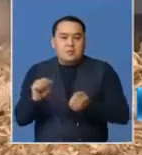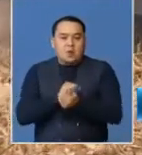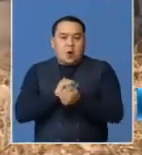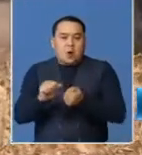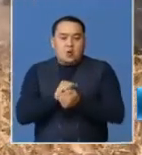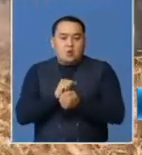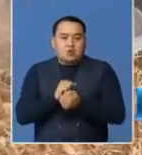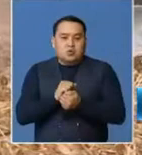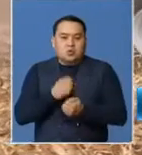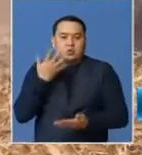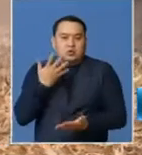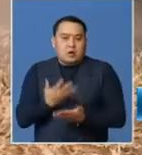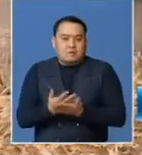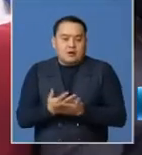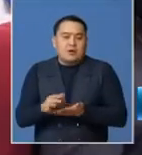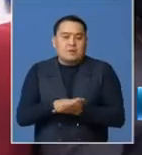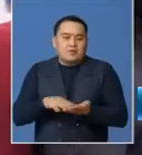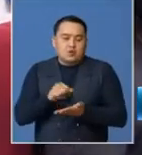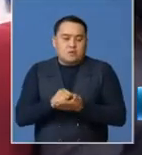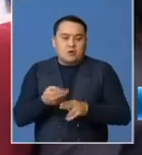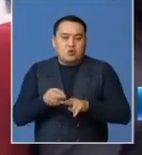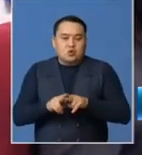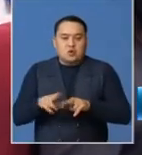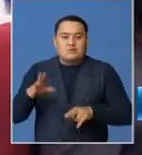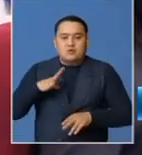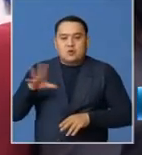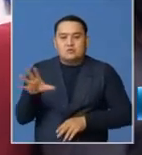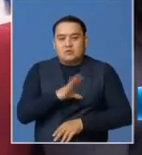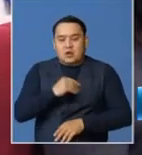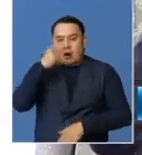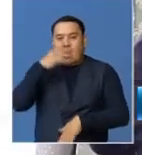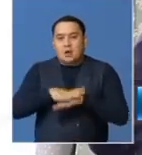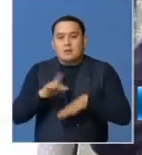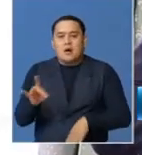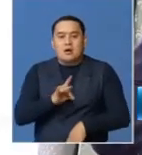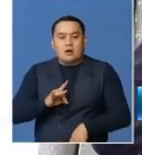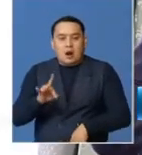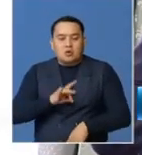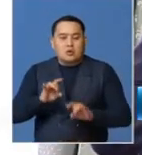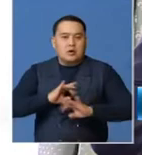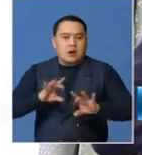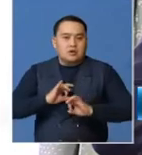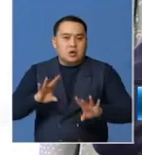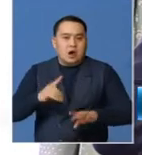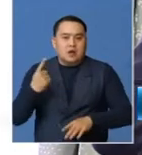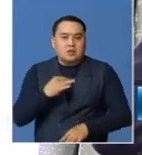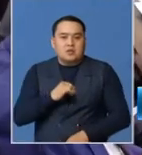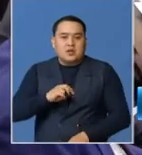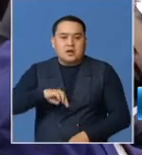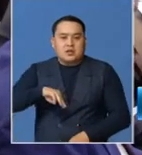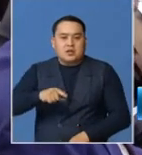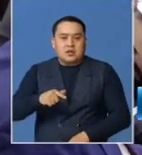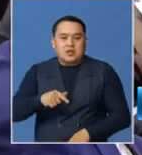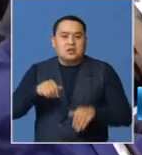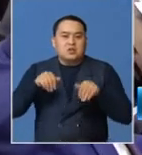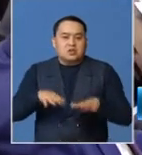не единожды у аграриев урожай пропадал. По расчетам специалистов и акима района Тимирлана Бектасова, 1 миллиард тенге помог